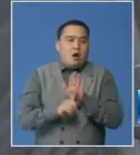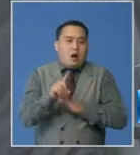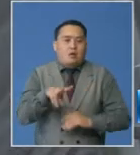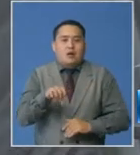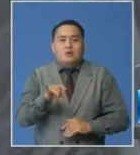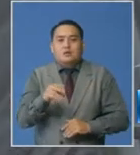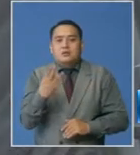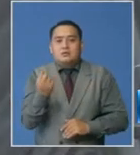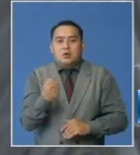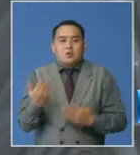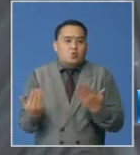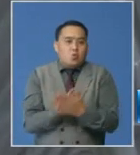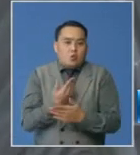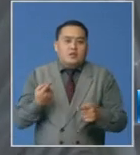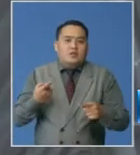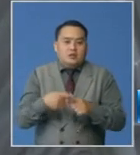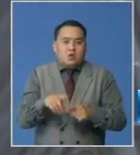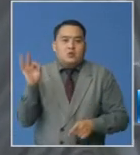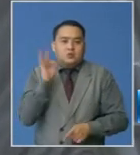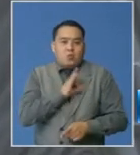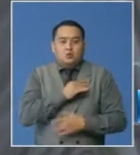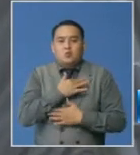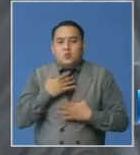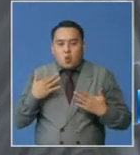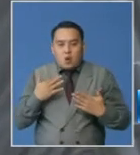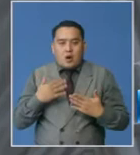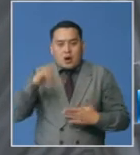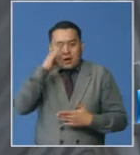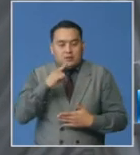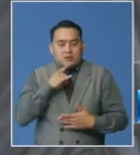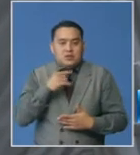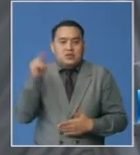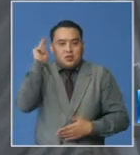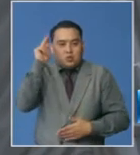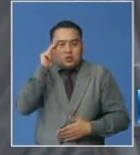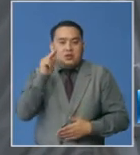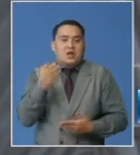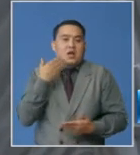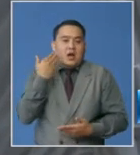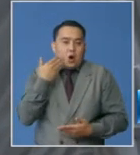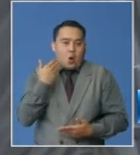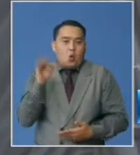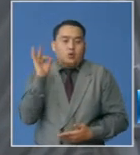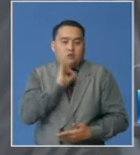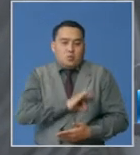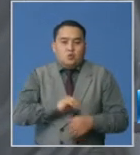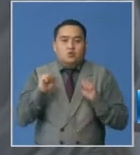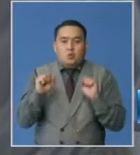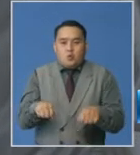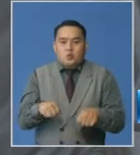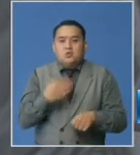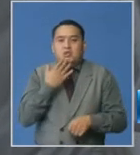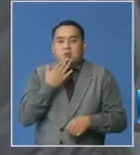латиница – это язык современной технологии. Кроме того, изучать казахский станет намного легче иностранцам и этническим казахам, проживающим за